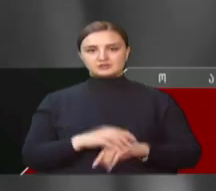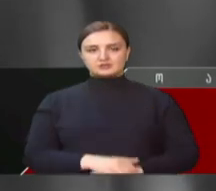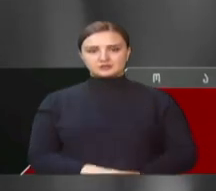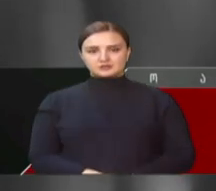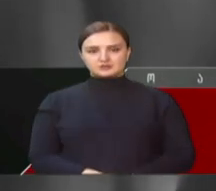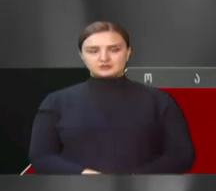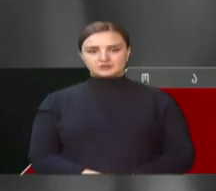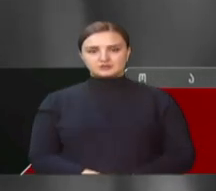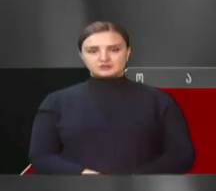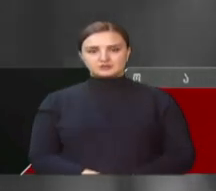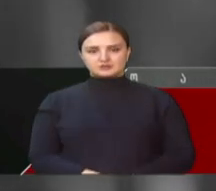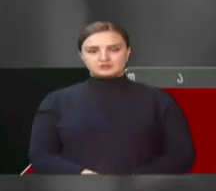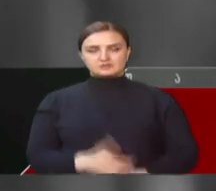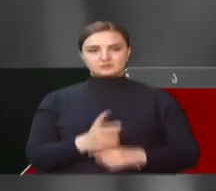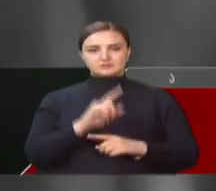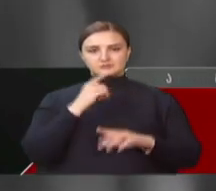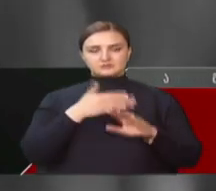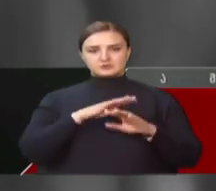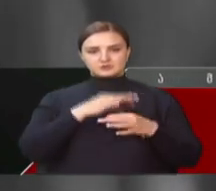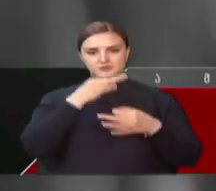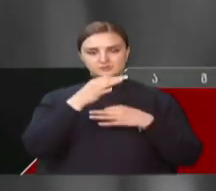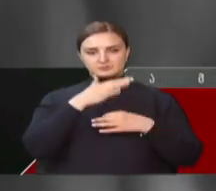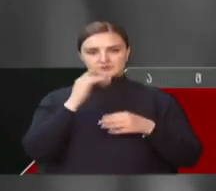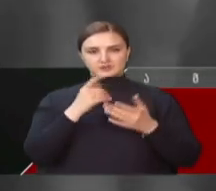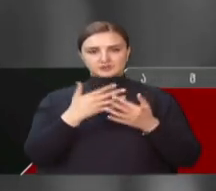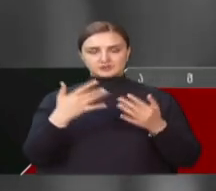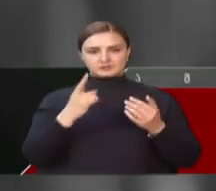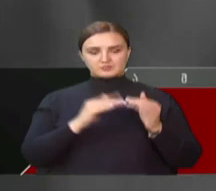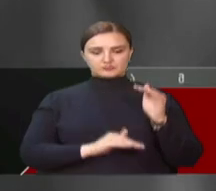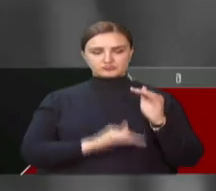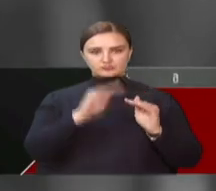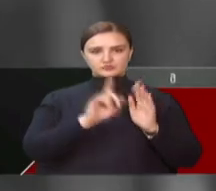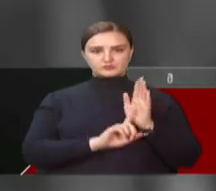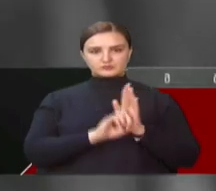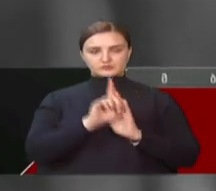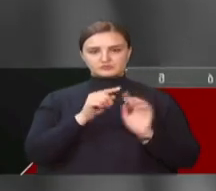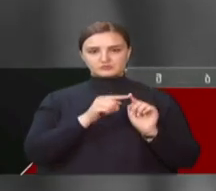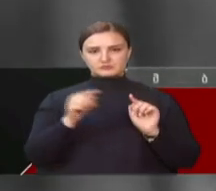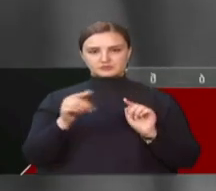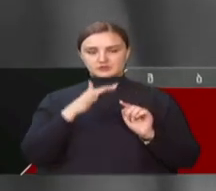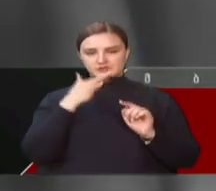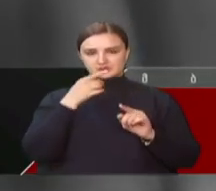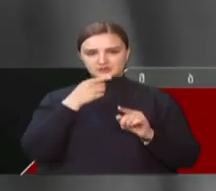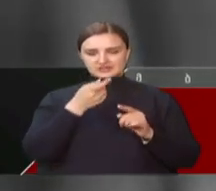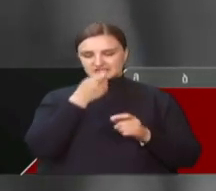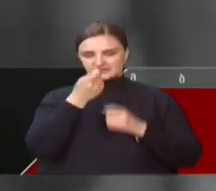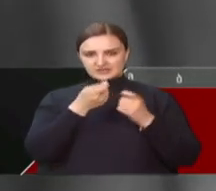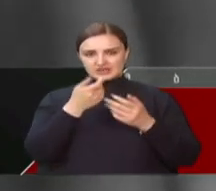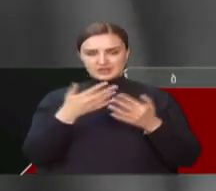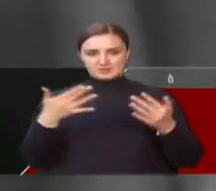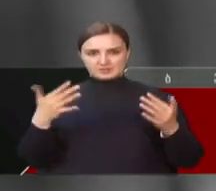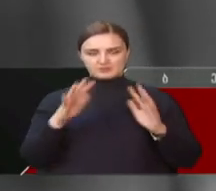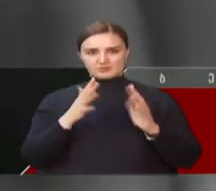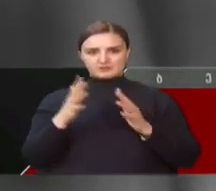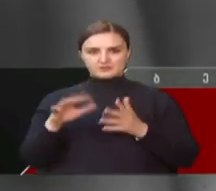ნუ არ ვიცი რა, ისე ძალიან მიჭირს ამის თქმა, ნუ 1000 რაღაცა, მოკლედ დაწყებული ბავშვებიდან აქამდე მოხსეული 1000 ფილმანი და 1000 დიდი მოვლენა, რომელიც ესე